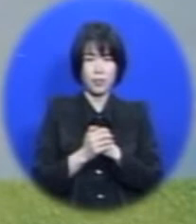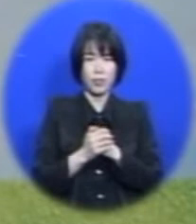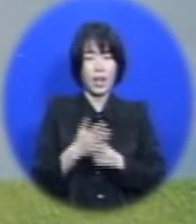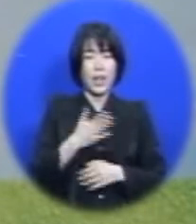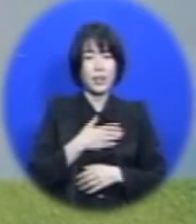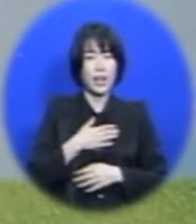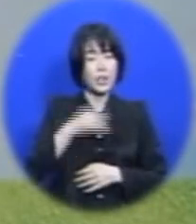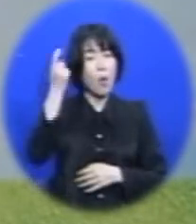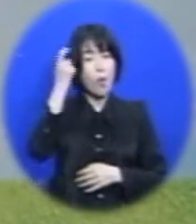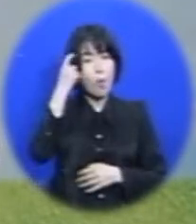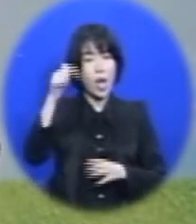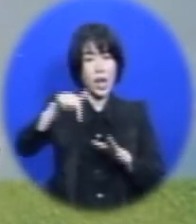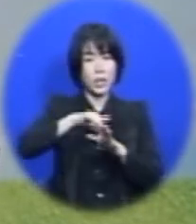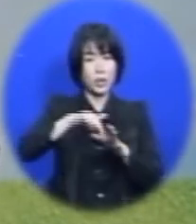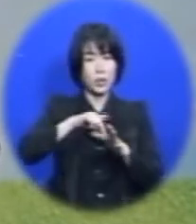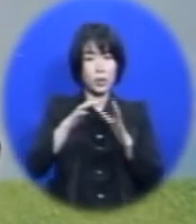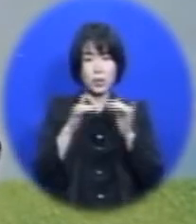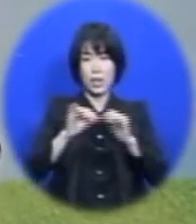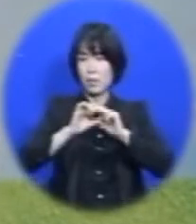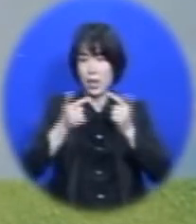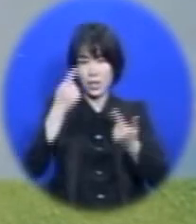나는 왜 기독교인이 아닌가?